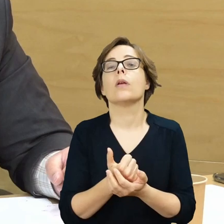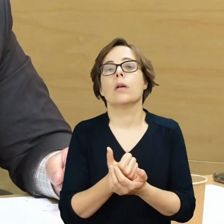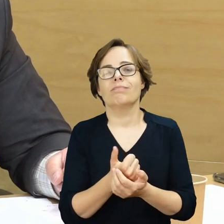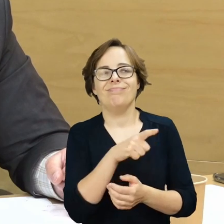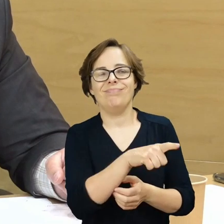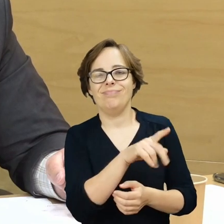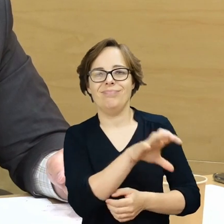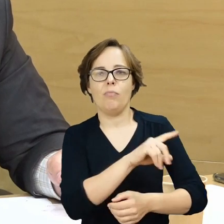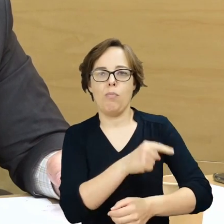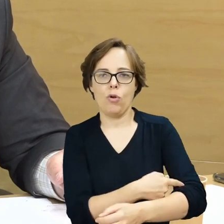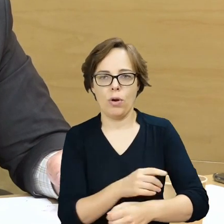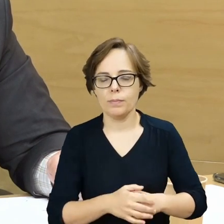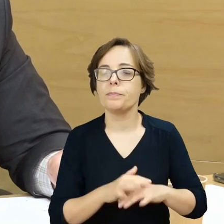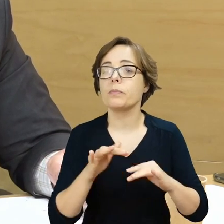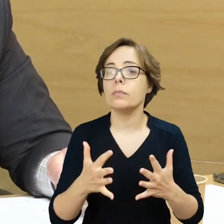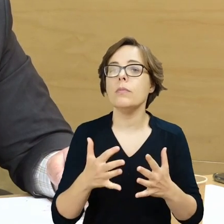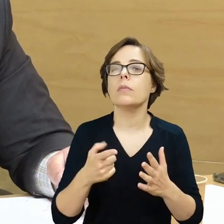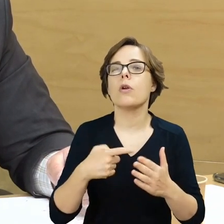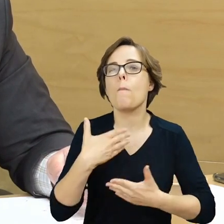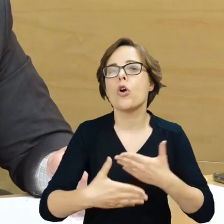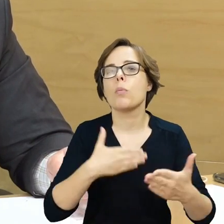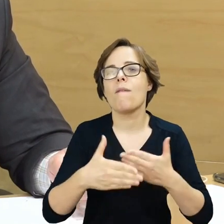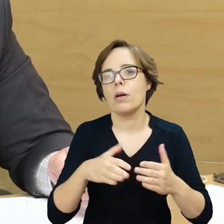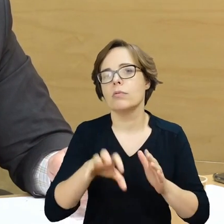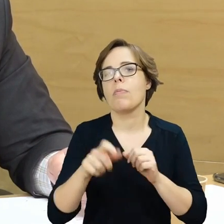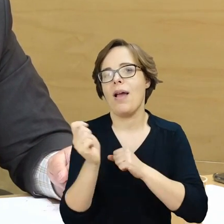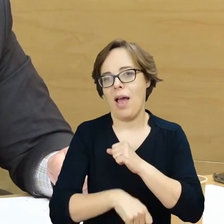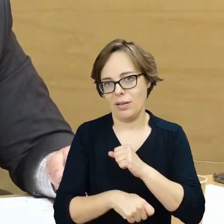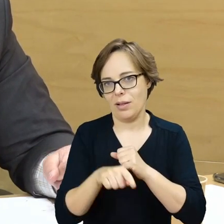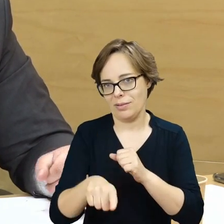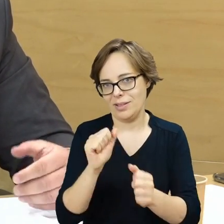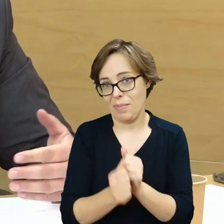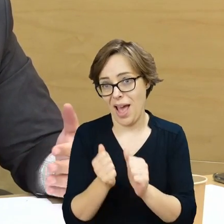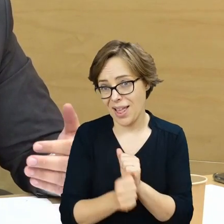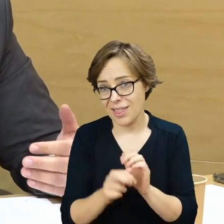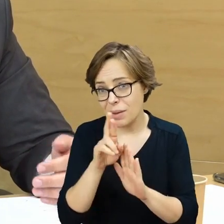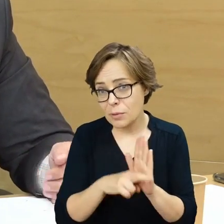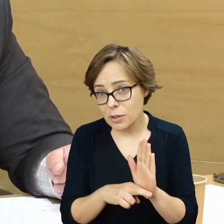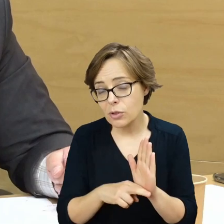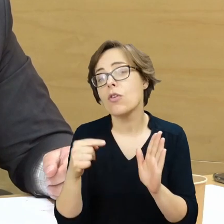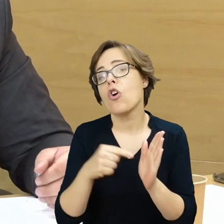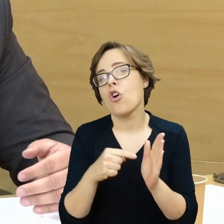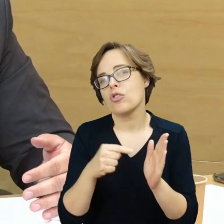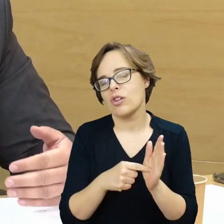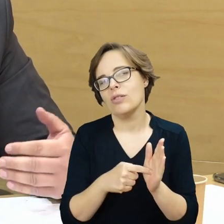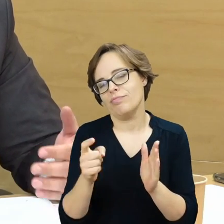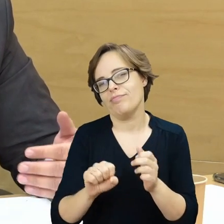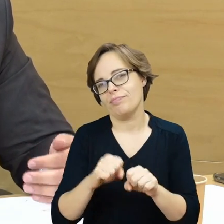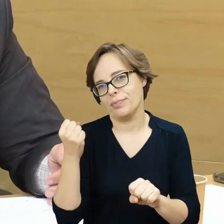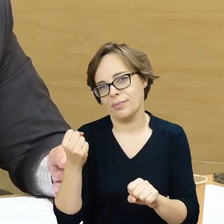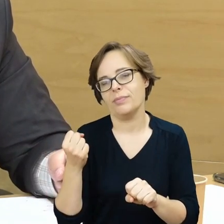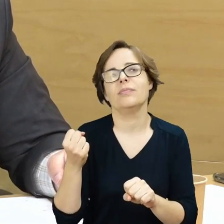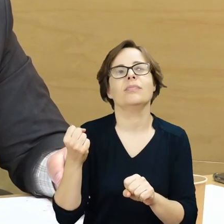w postępowaniu karnym, które tak naprawdę wyłączyły nam możliwość dowiedzenia się o szczegółach pracy prokuratorów,